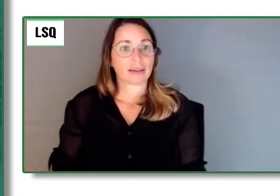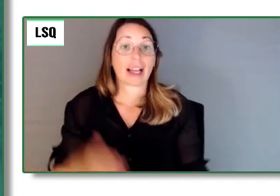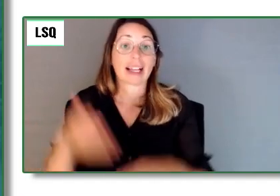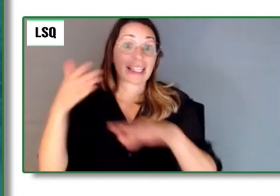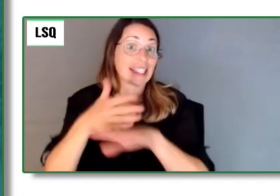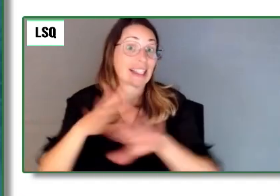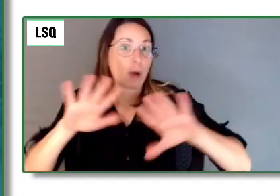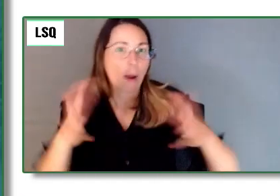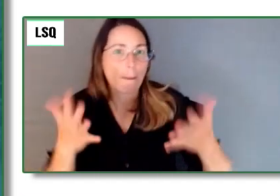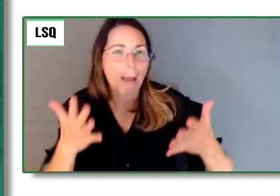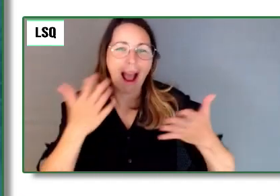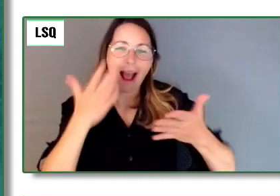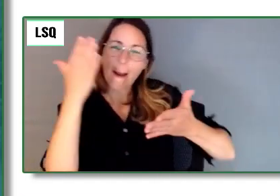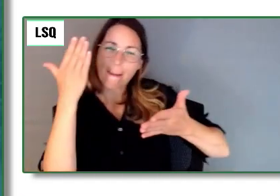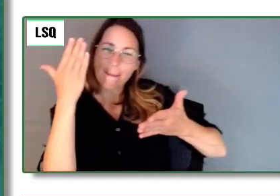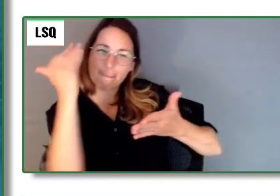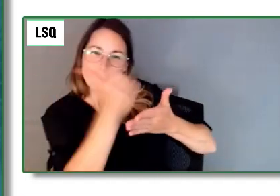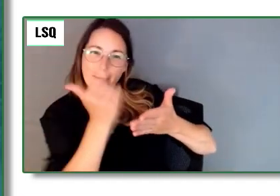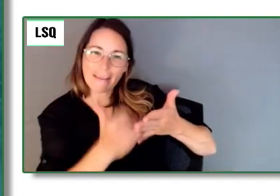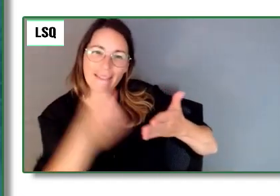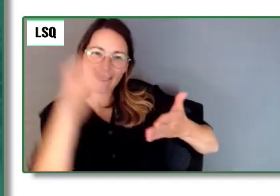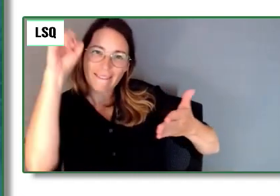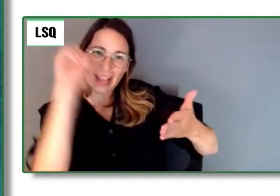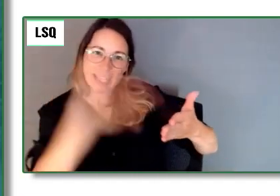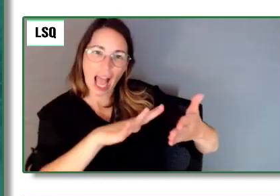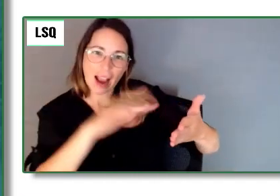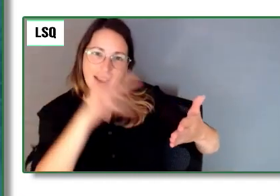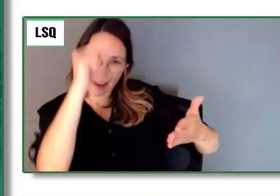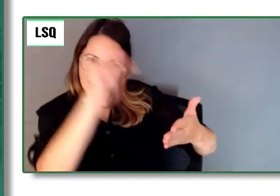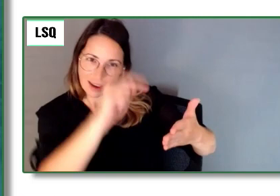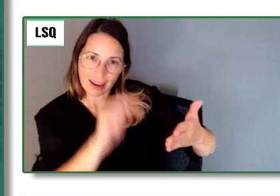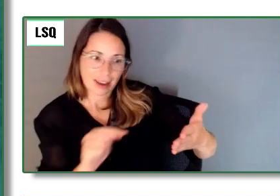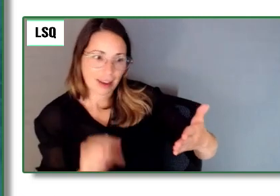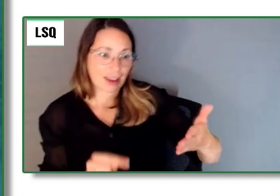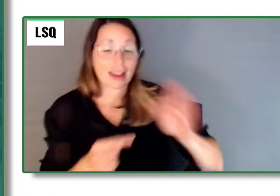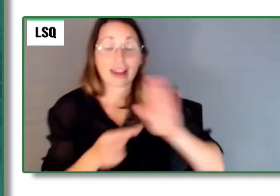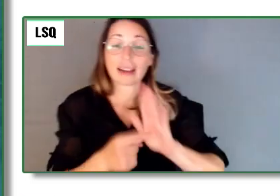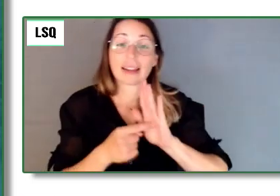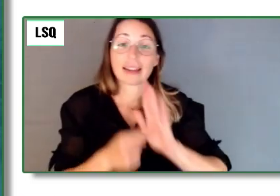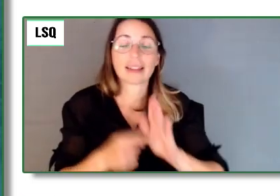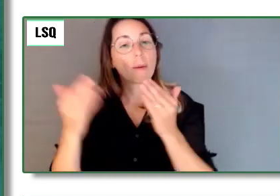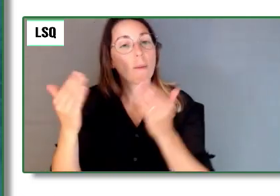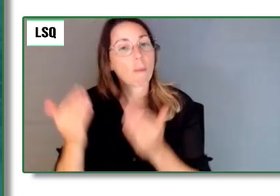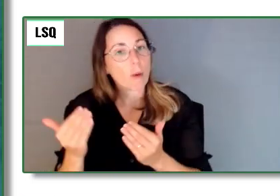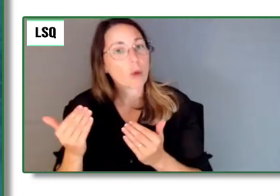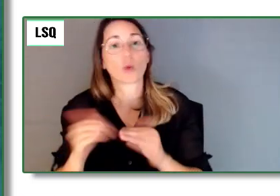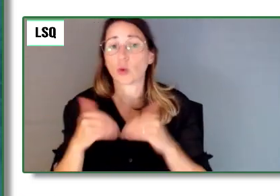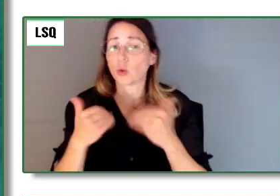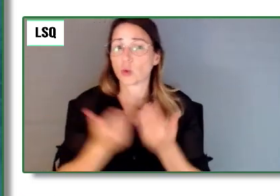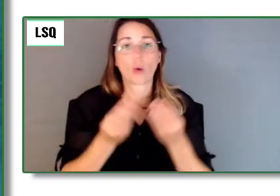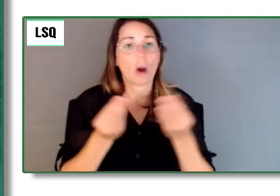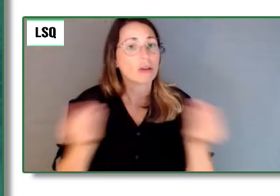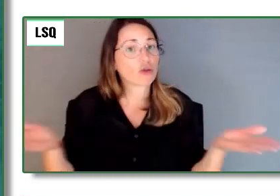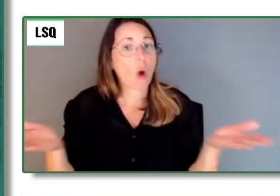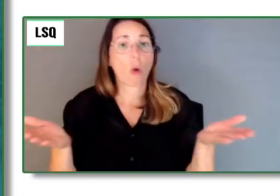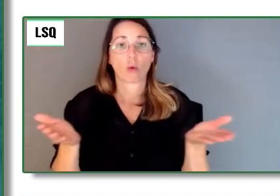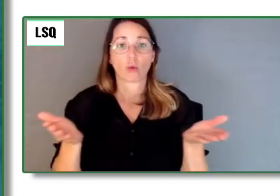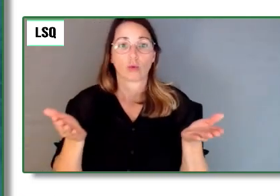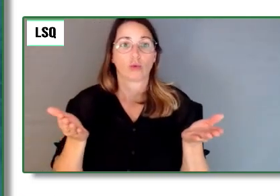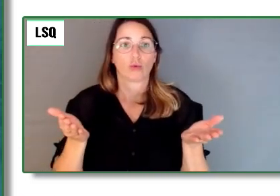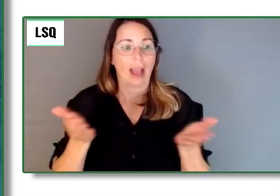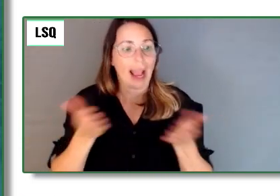accessibles et on n'a plus besoin de guides non plus. Des choses telles que les sentiers tactiles. Vous avez un sentier qui